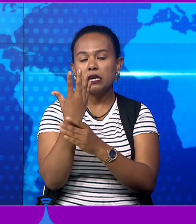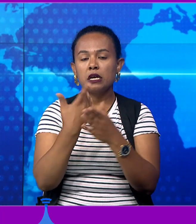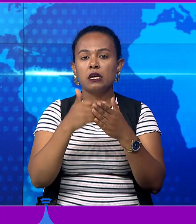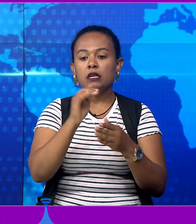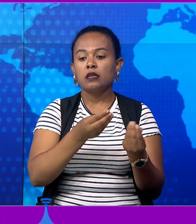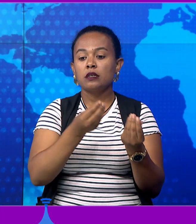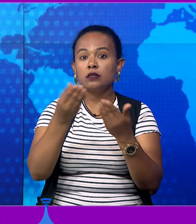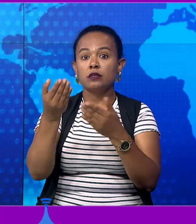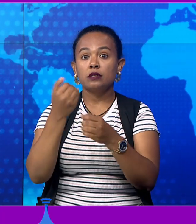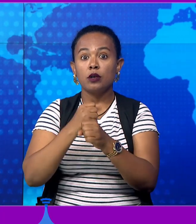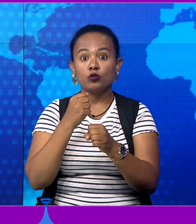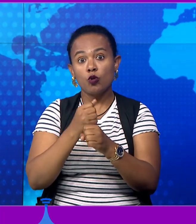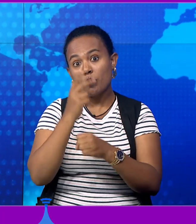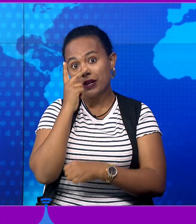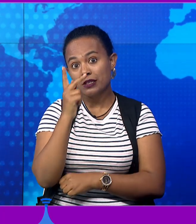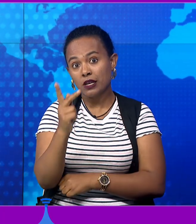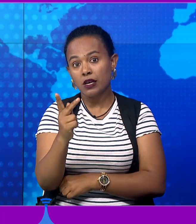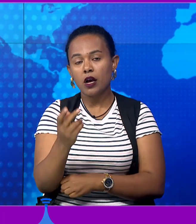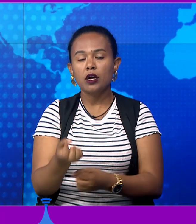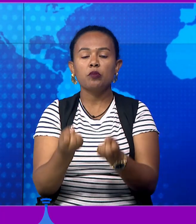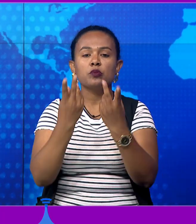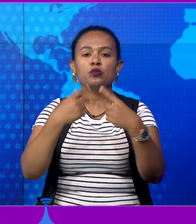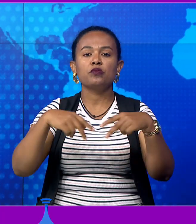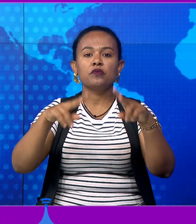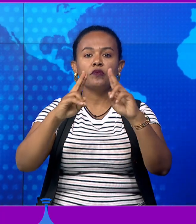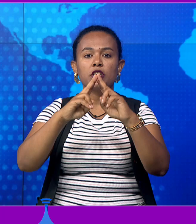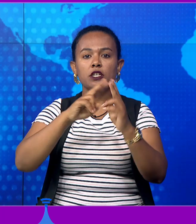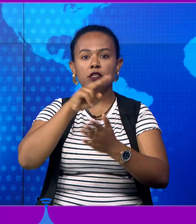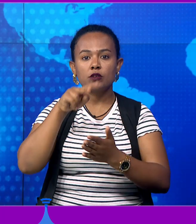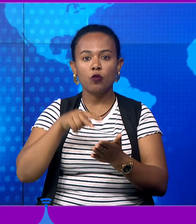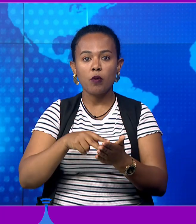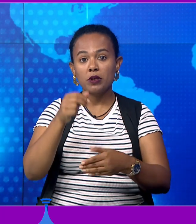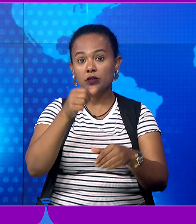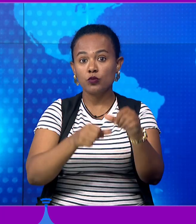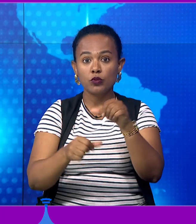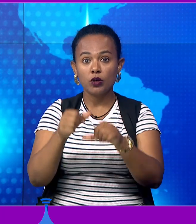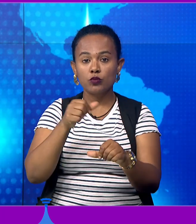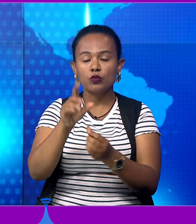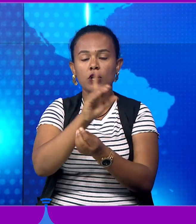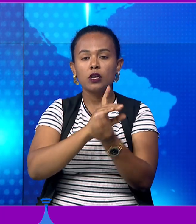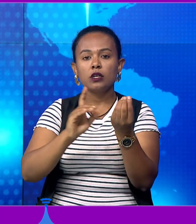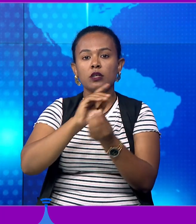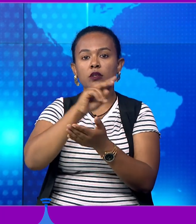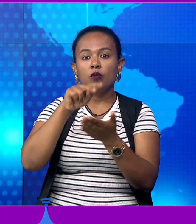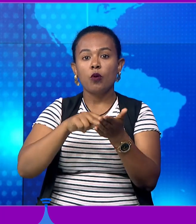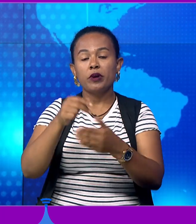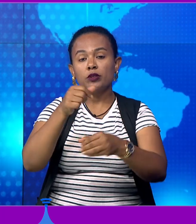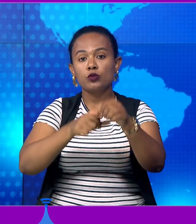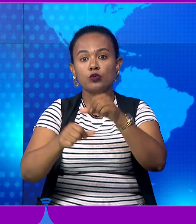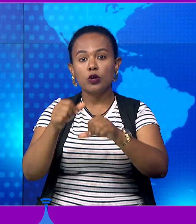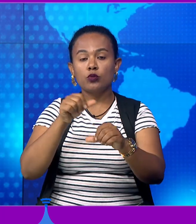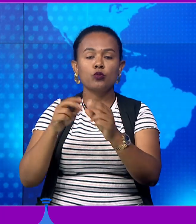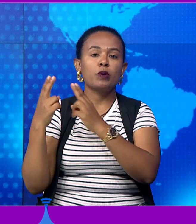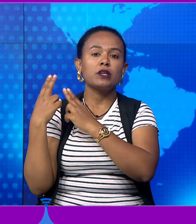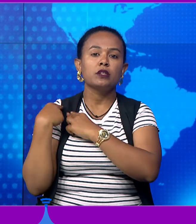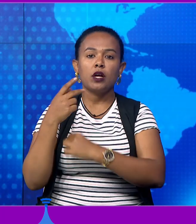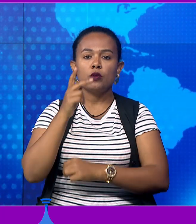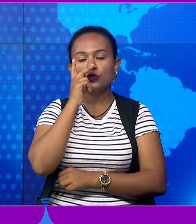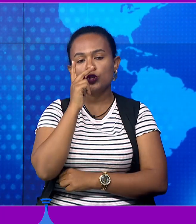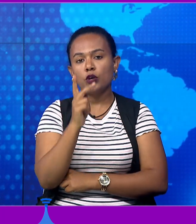ሰርቶ ማሳያ ከብዙ ፌዴራል ተቋማት የተወጣጡ ከክልል ተቋማት የተወጣጡ ባለስልጣኖች